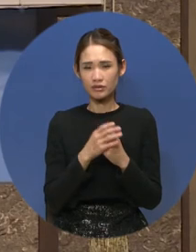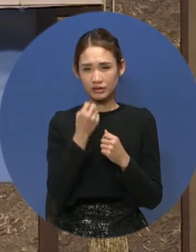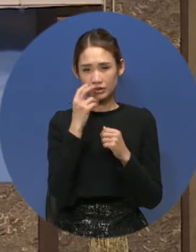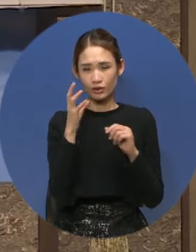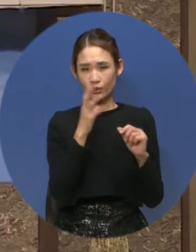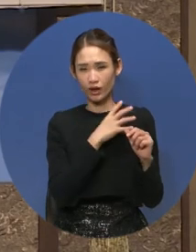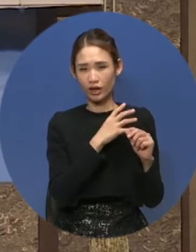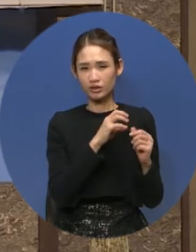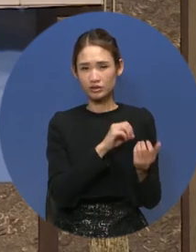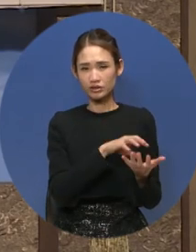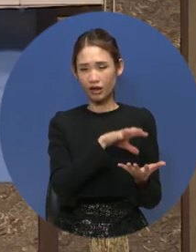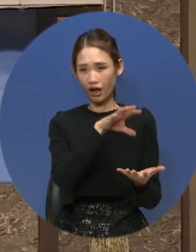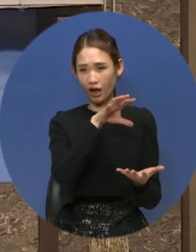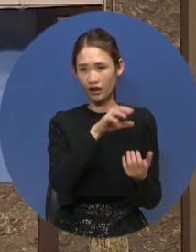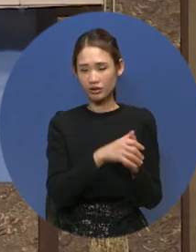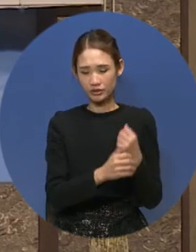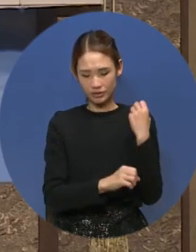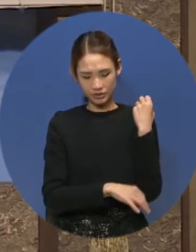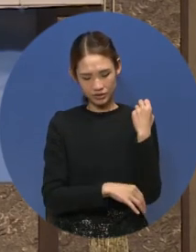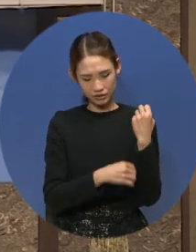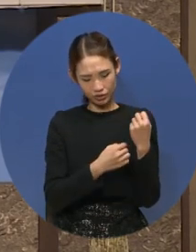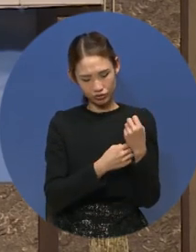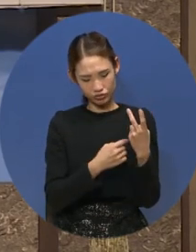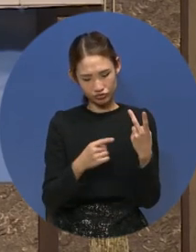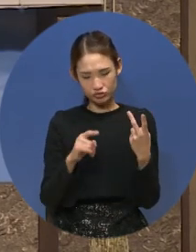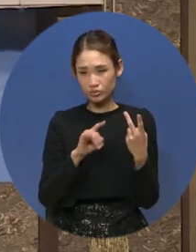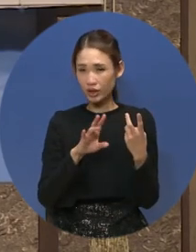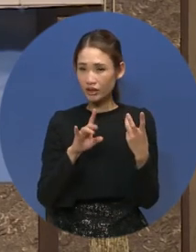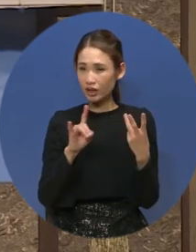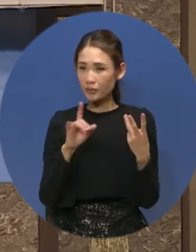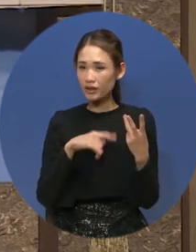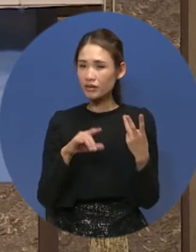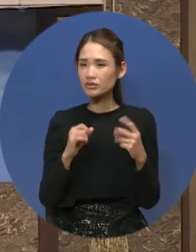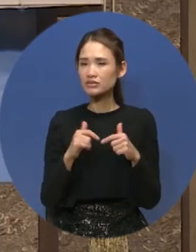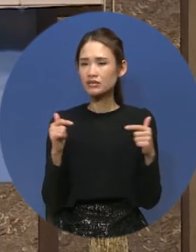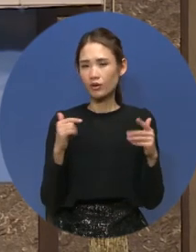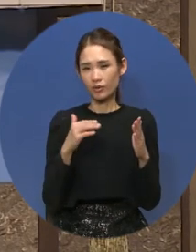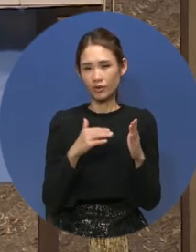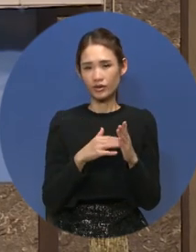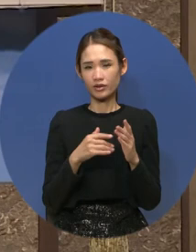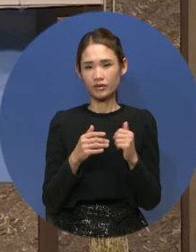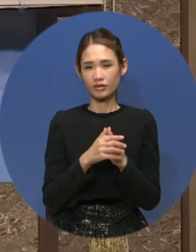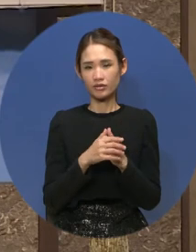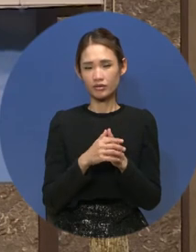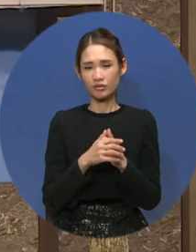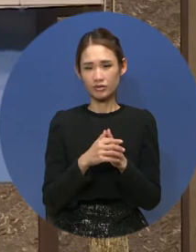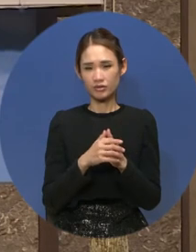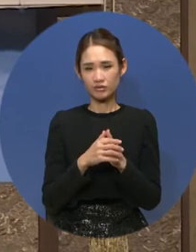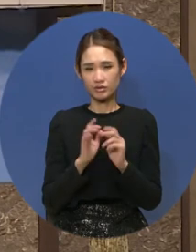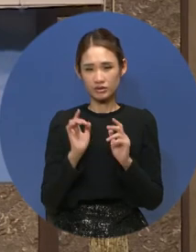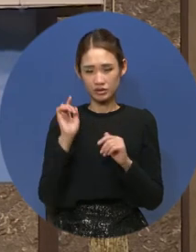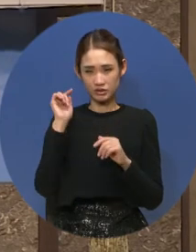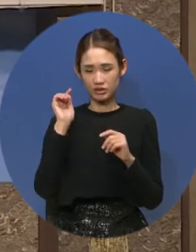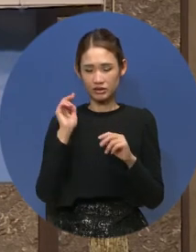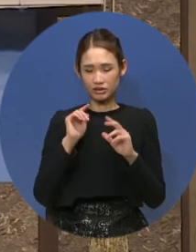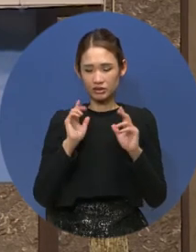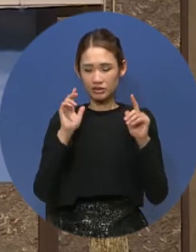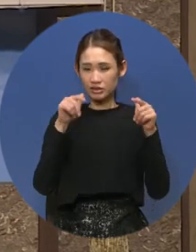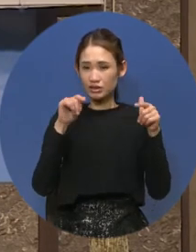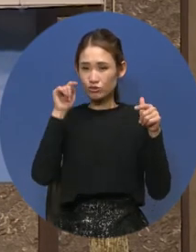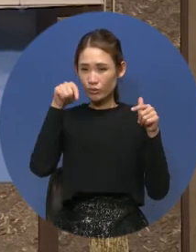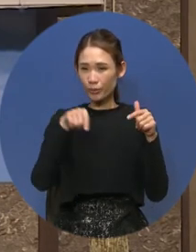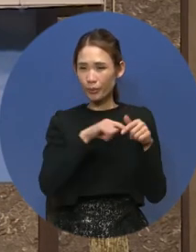그게 재활용 쓰레기가 기존보다 두세 배 많아졌습니다. 네. 그런 부분에서는 지구촌의 어떤 환경